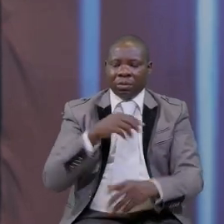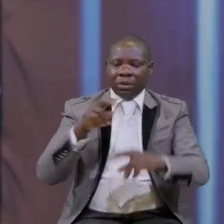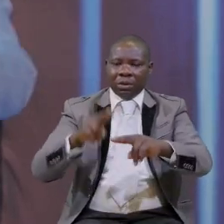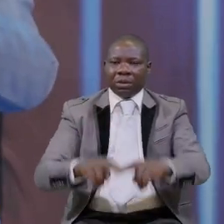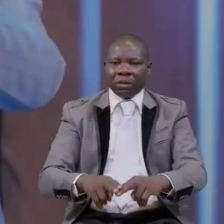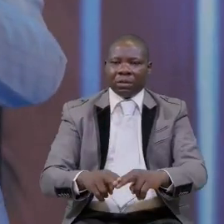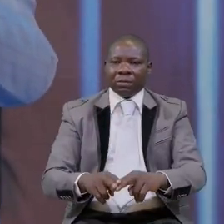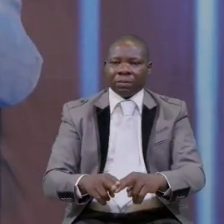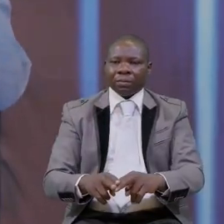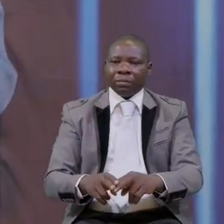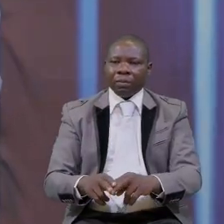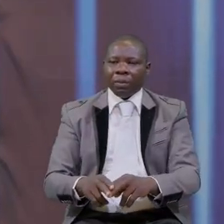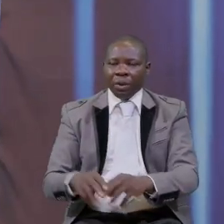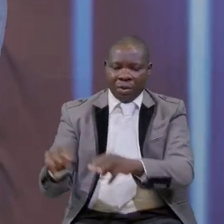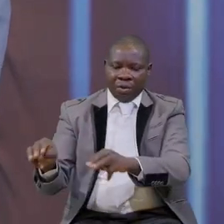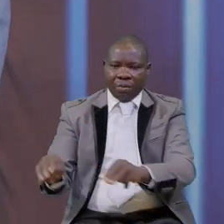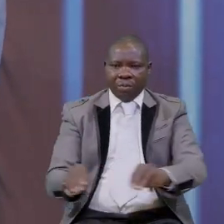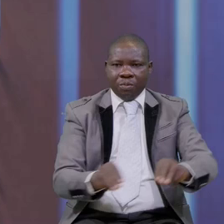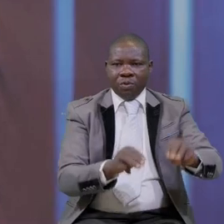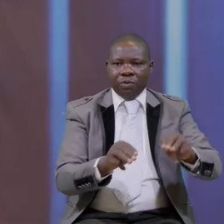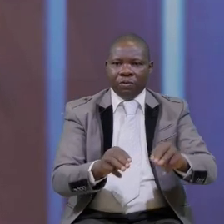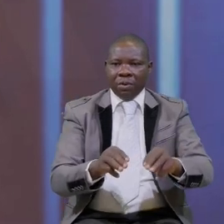S'assois là où tu t'es assis.